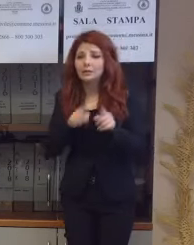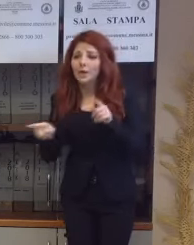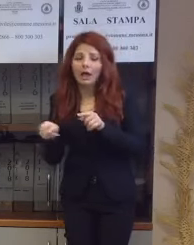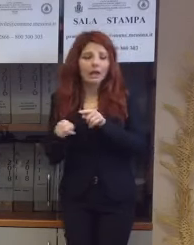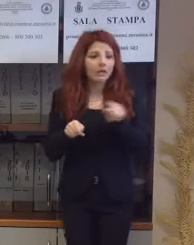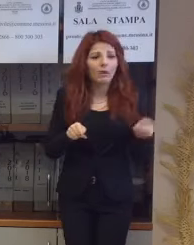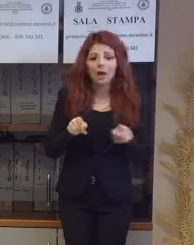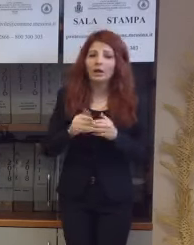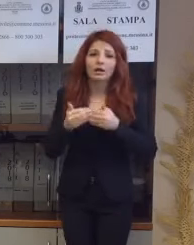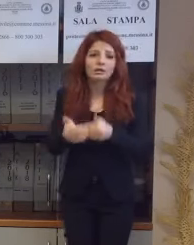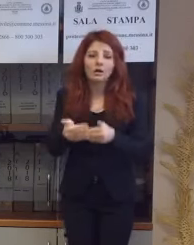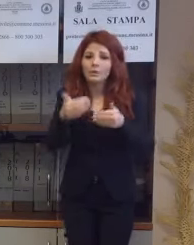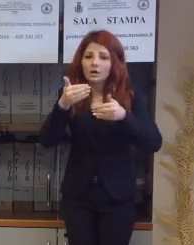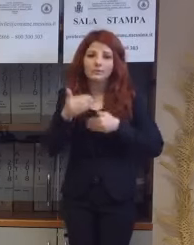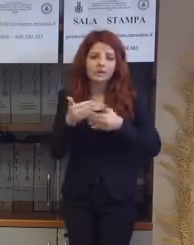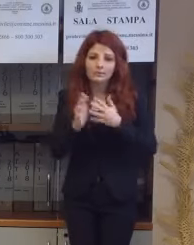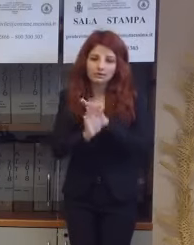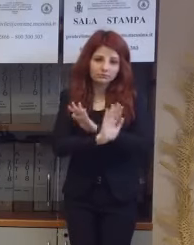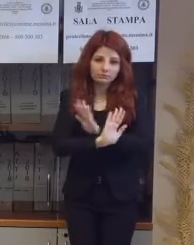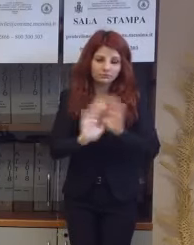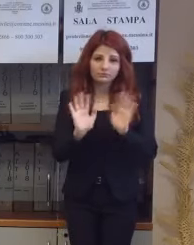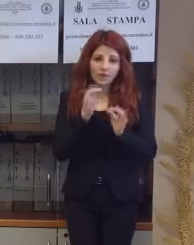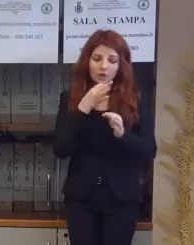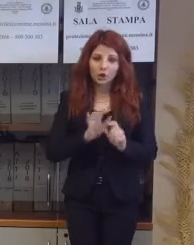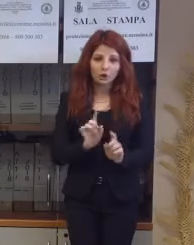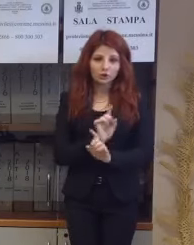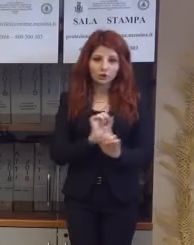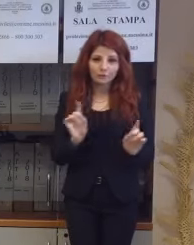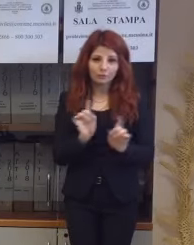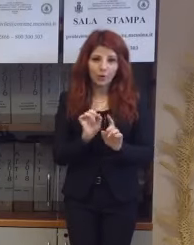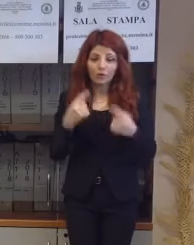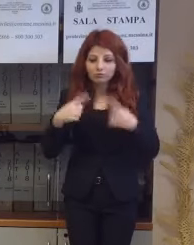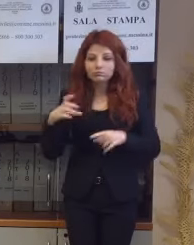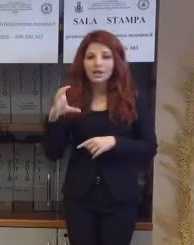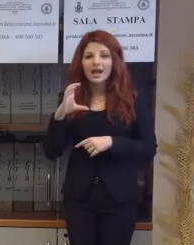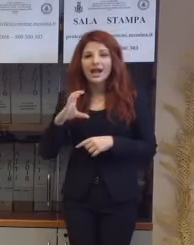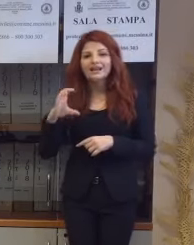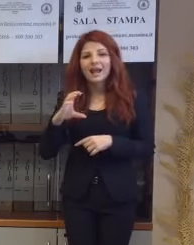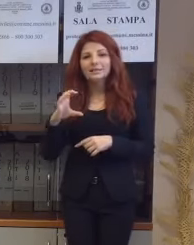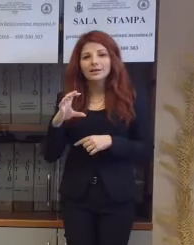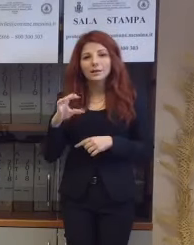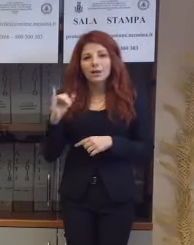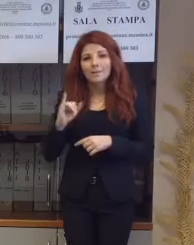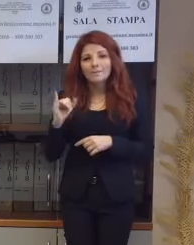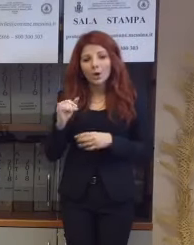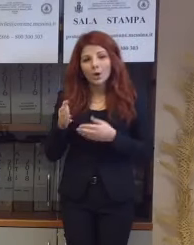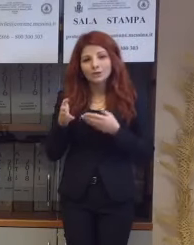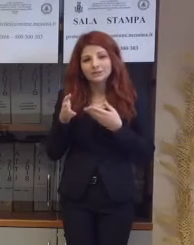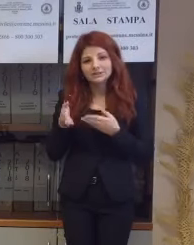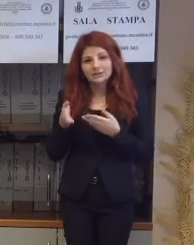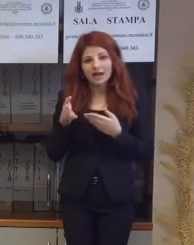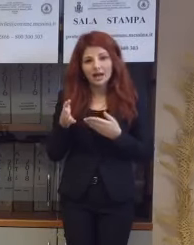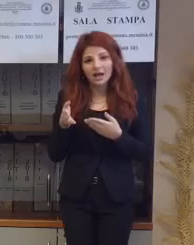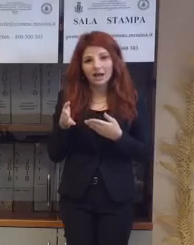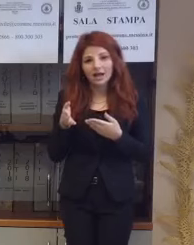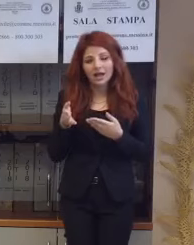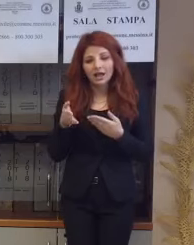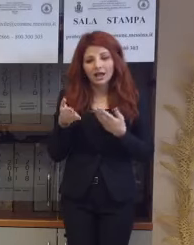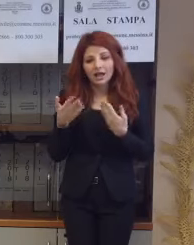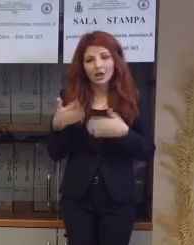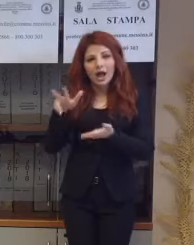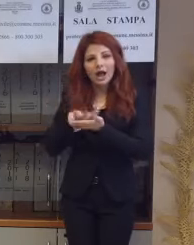è stato fatto per quanto riguarda il credito d'imposta che è stato riconosciuto agli immobili di